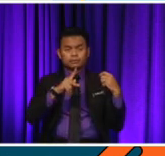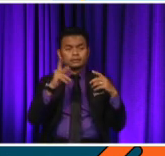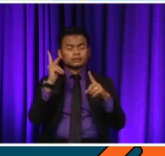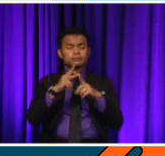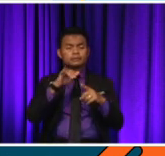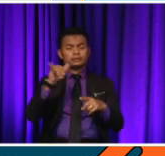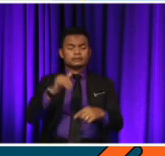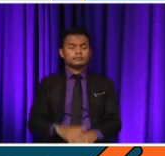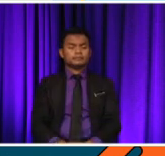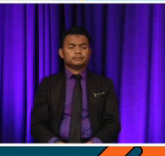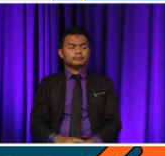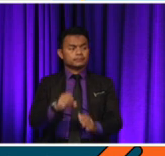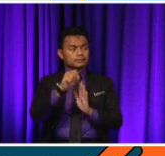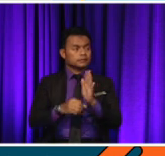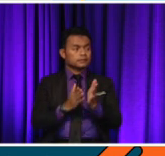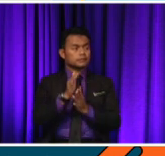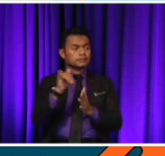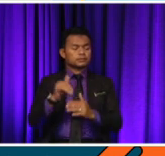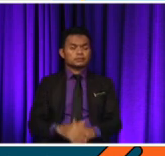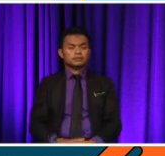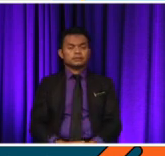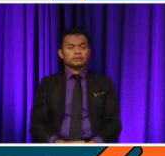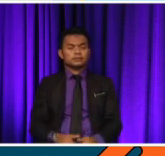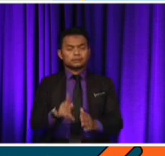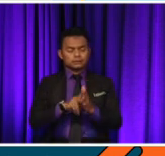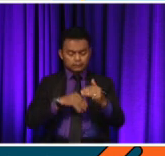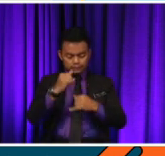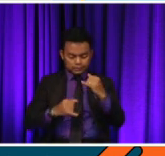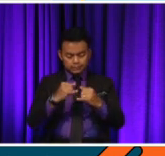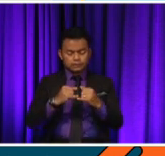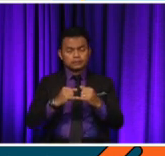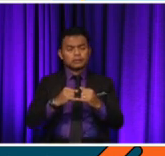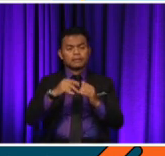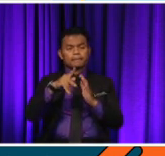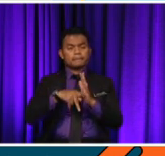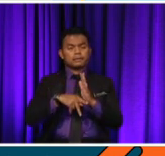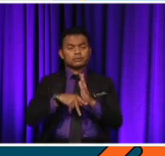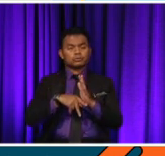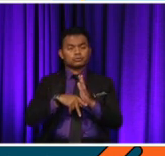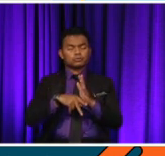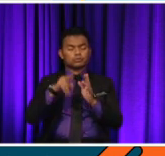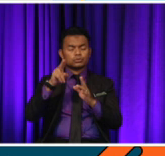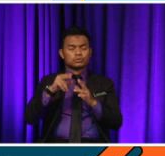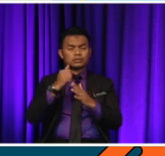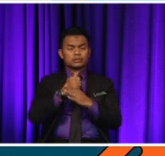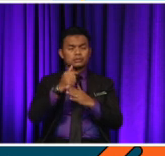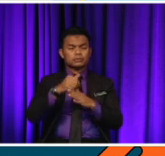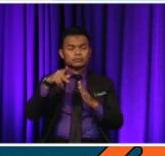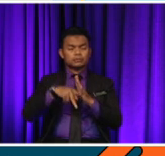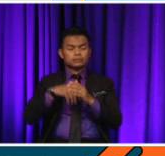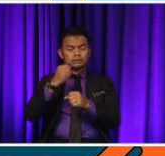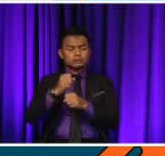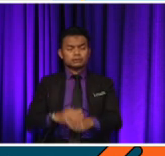seterusnya hal tersebut termasuk kejayaan pengurus atau pekerja melaksanakan fungsi tugas mereka dengan cara terbaik dengan